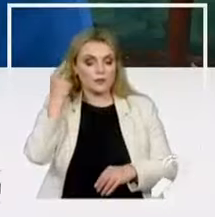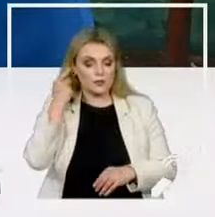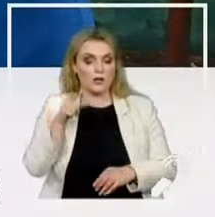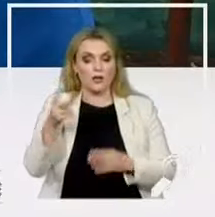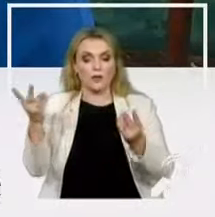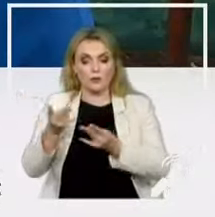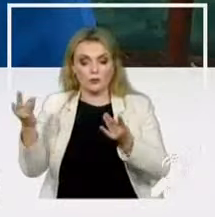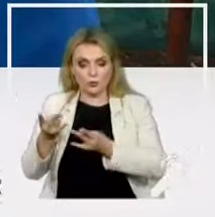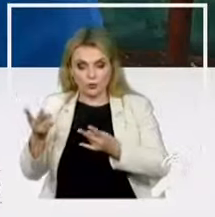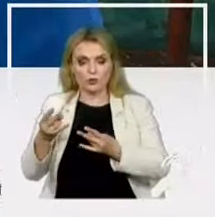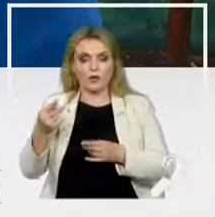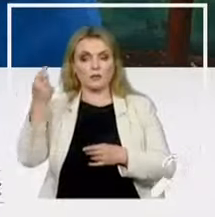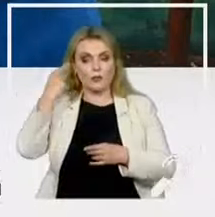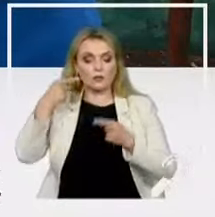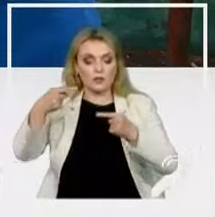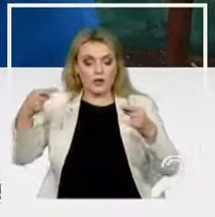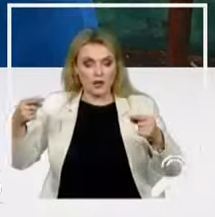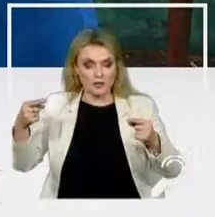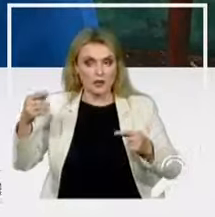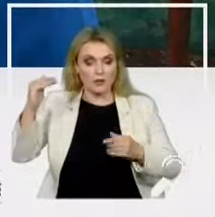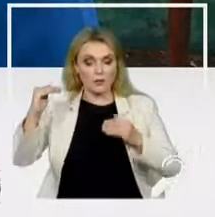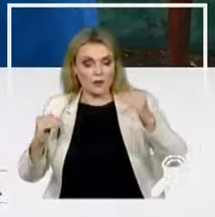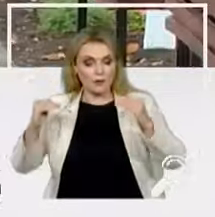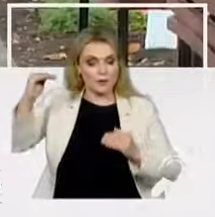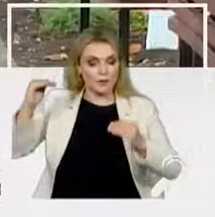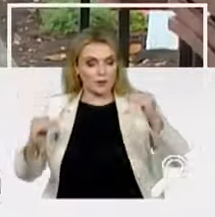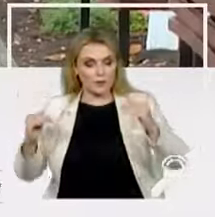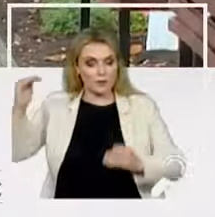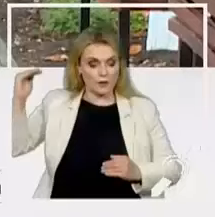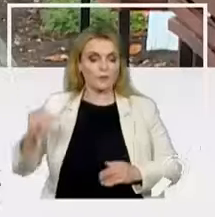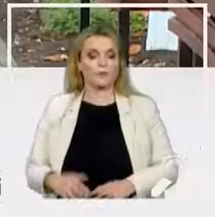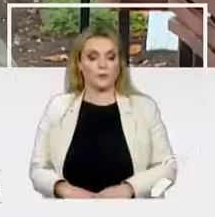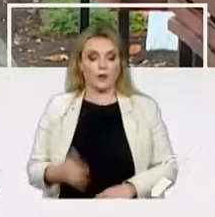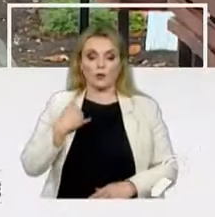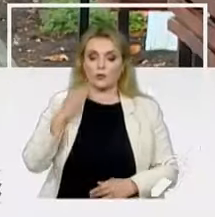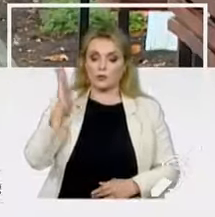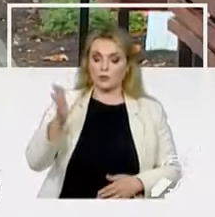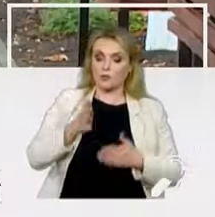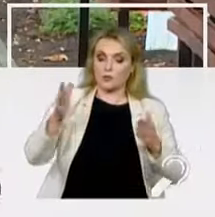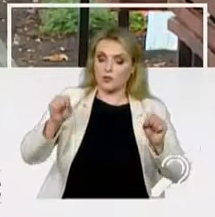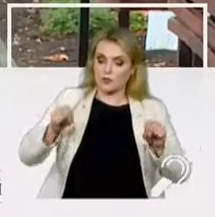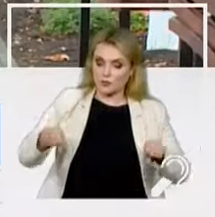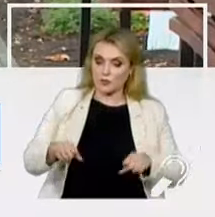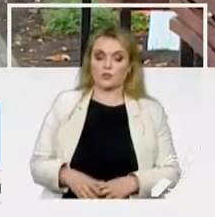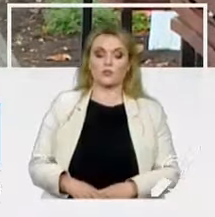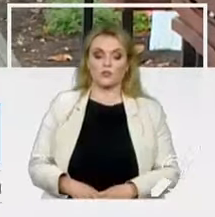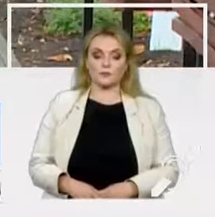câteva sunete, diferite tonalitate, diferite intensitate. Vom avea mai mari posibilități ca să ieșim, să